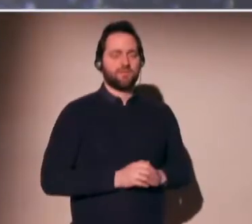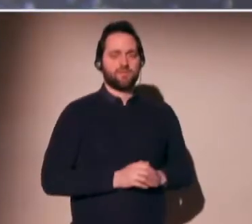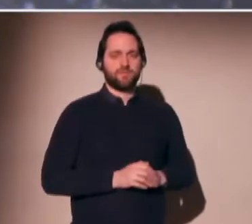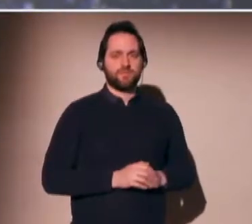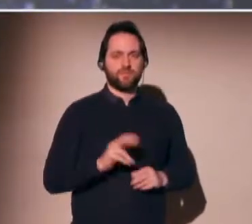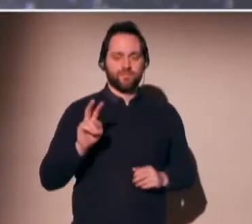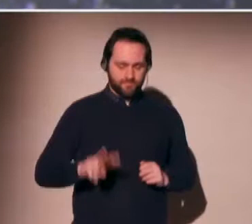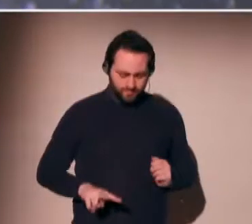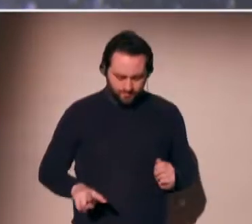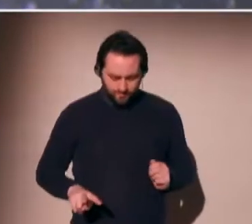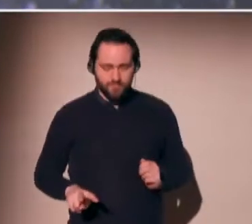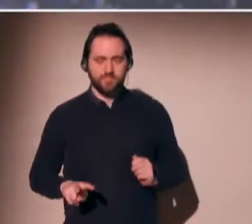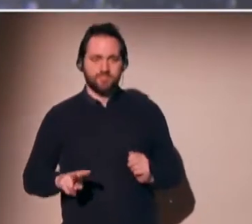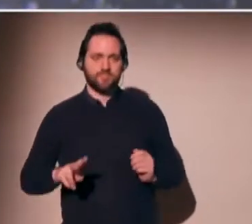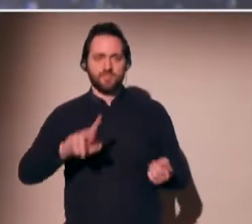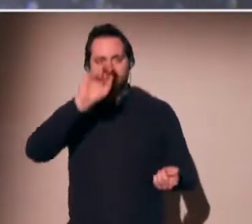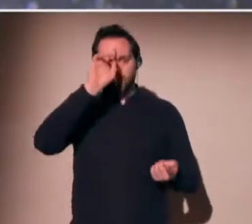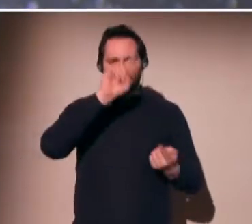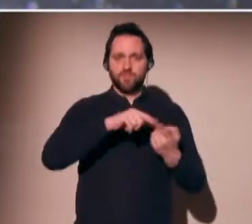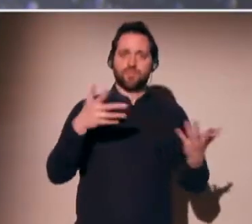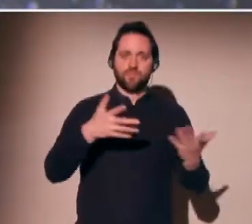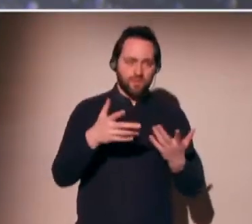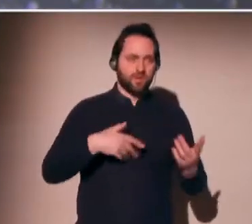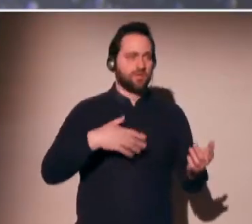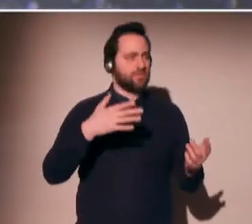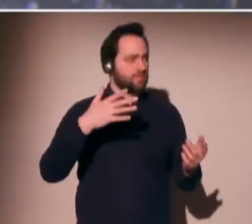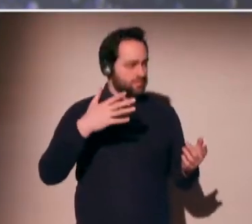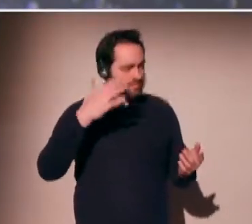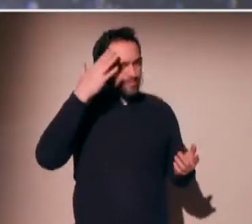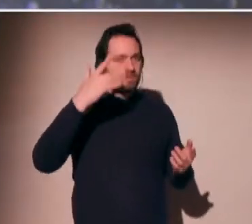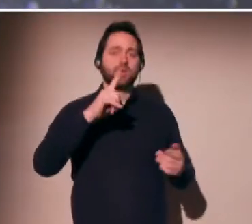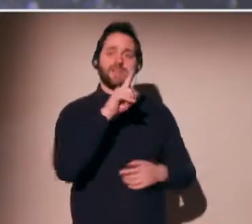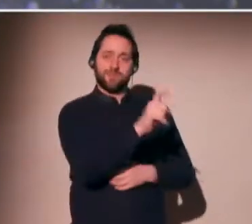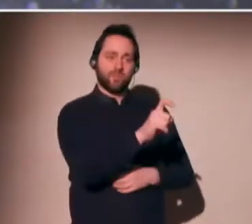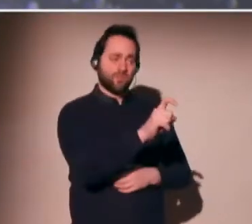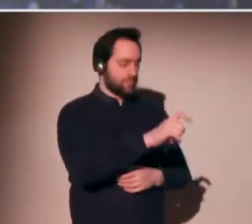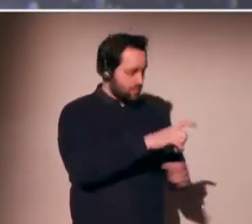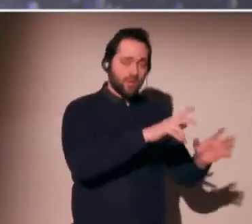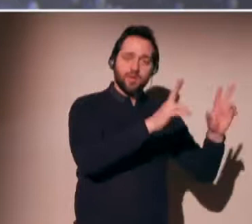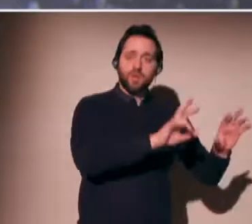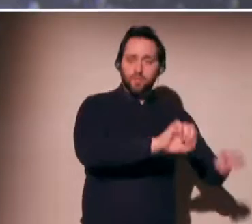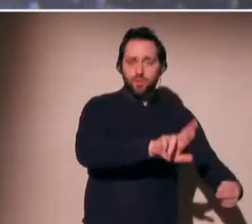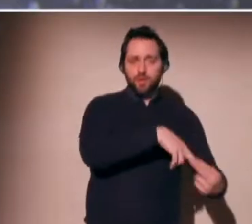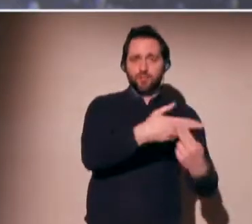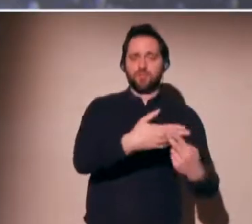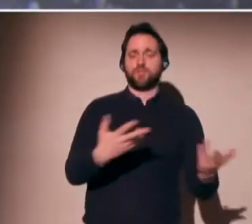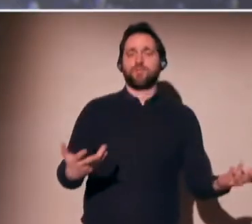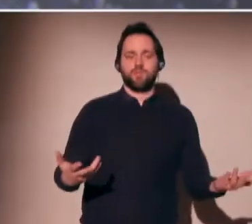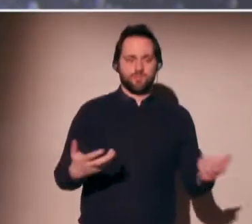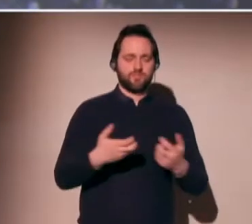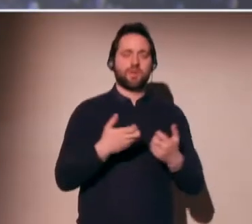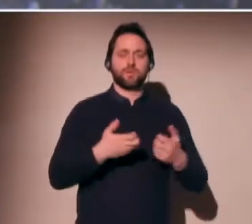d'être capable de répondre à une question qui a été posée à partir de données. Donc, par exemple, reconnaître un animal dans des images ou